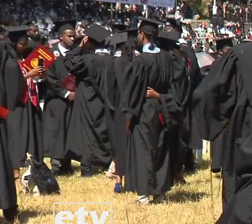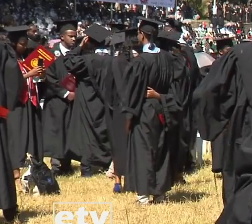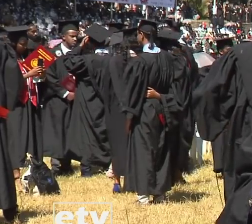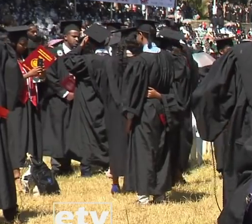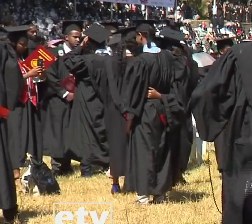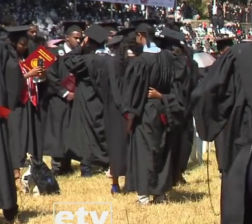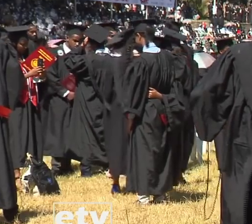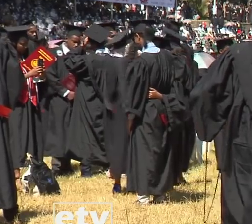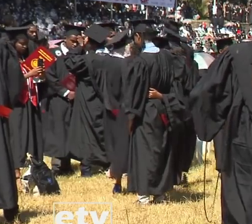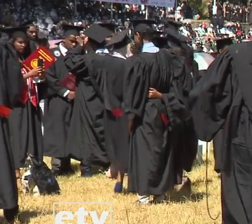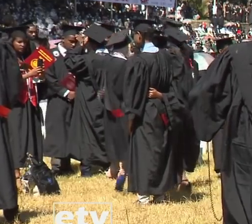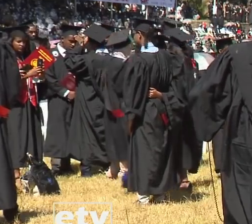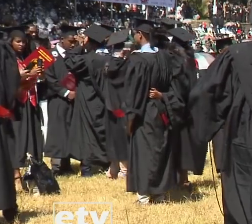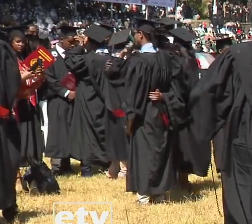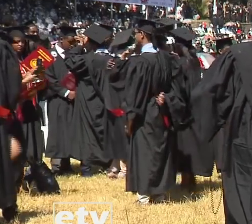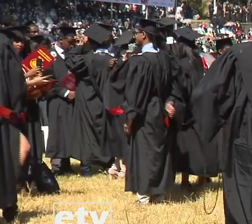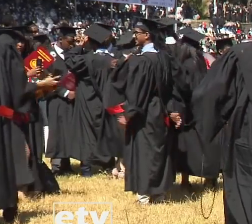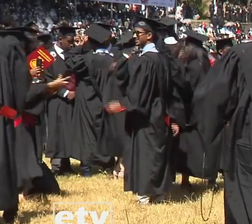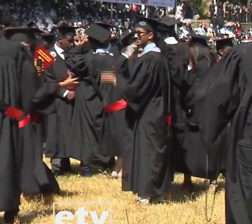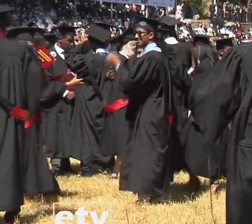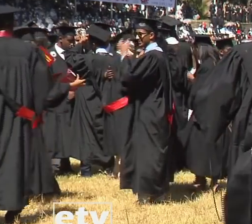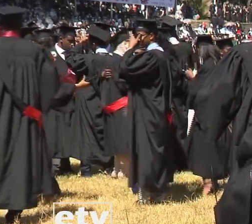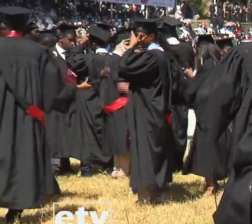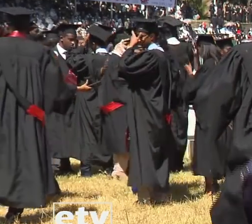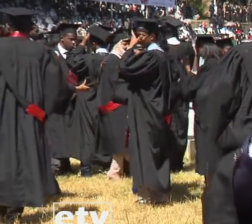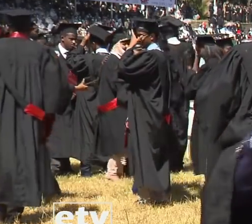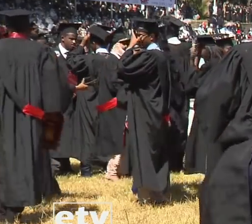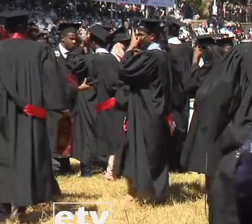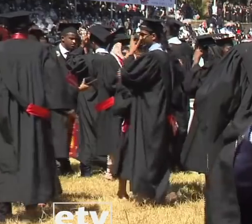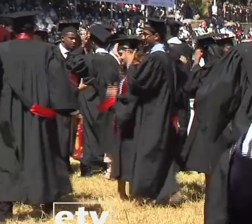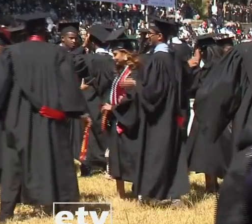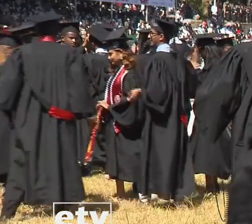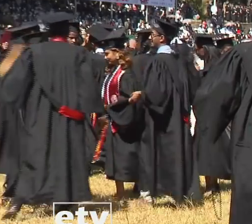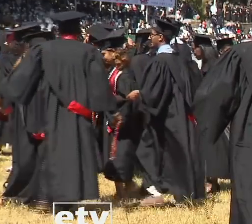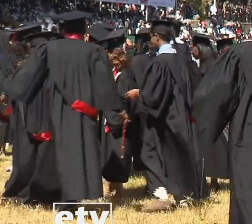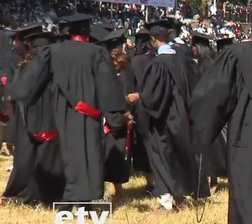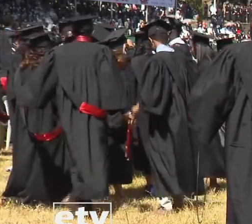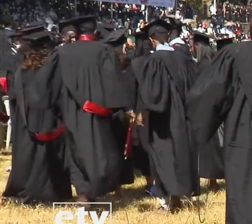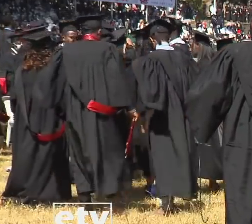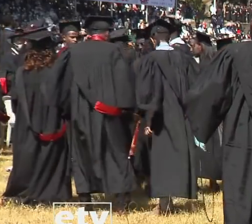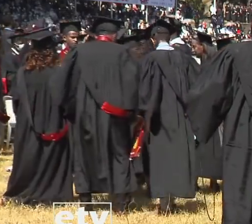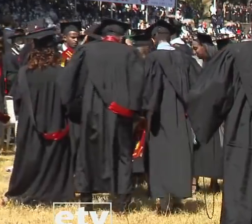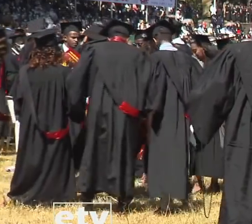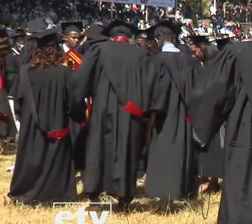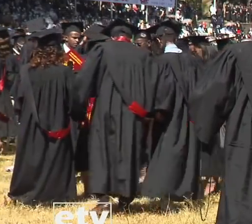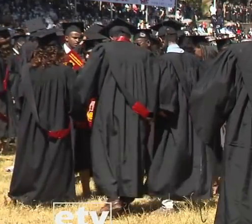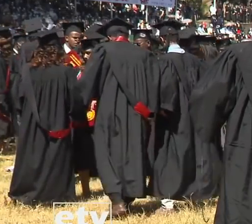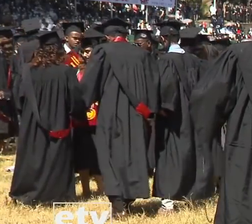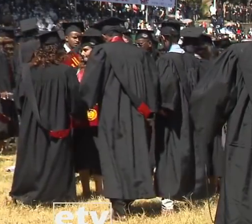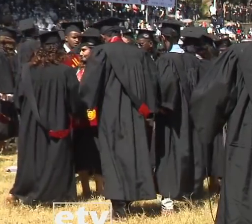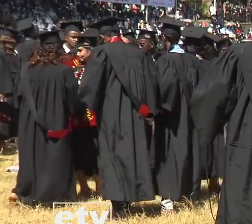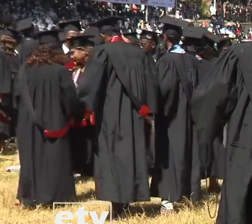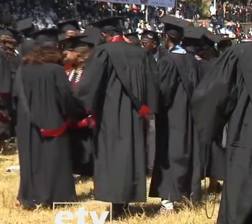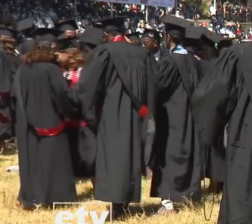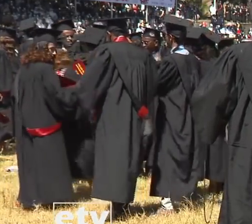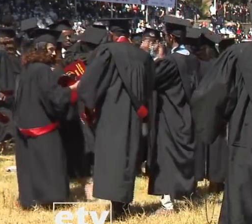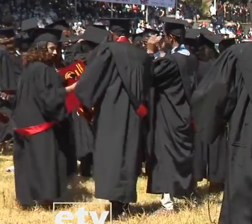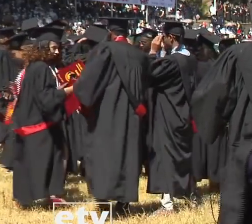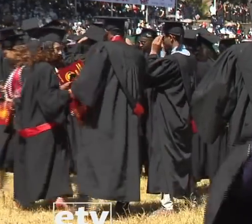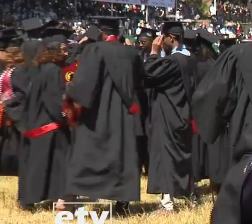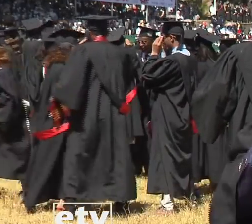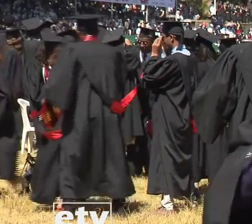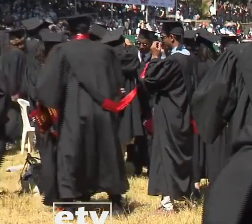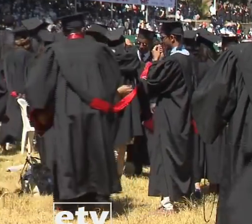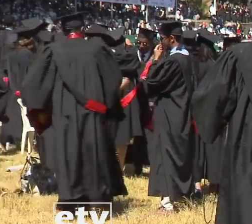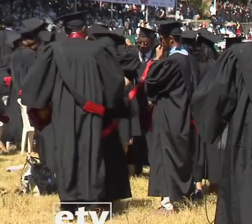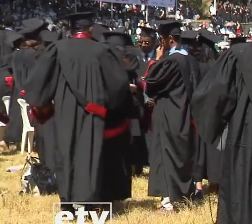በኋላ ተምረን የምንጨርሰው የመጀመሪያ ማት የምንችለው ቤ ነው። ቤ ማለት ለመጀመሪያ ተመራቂ ተማሪ የመጀመሪያው